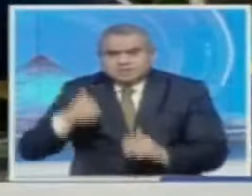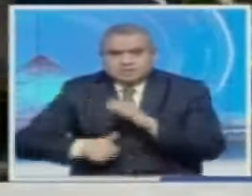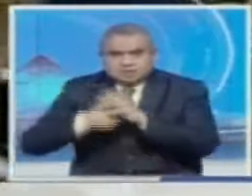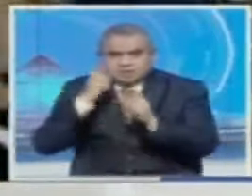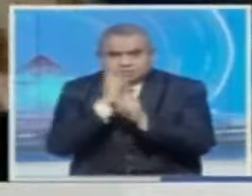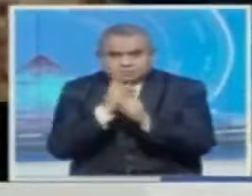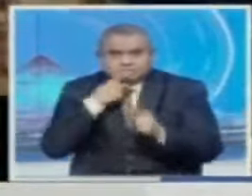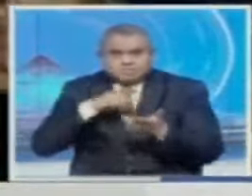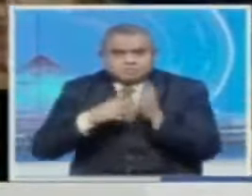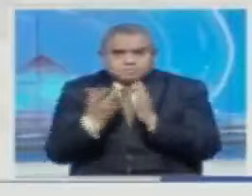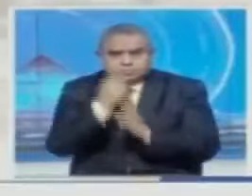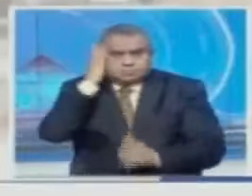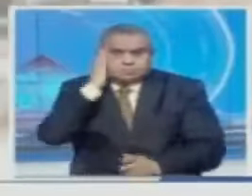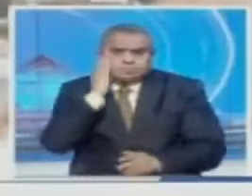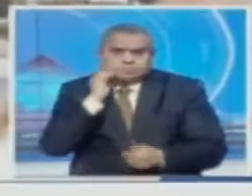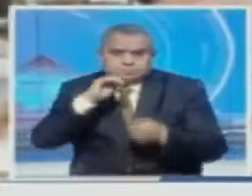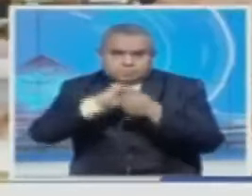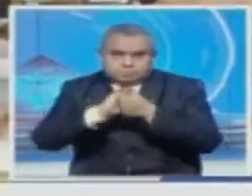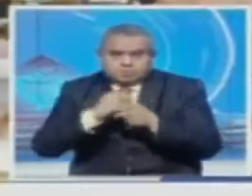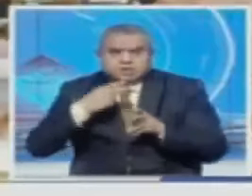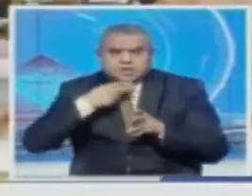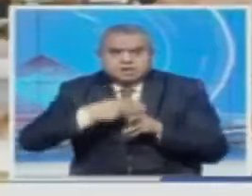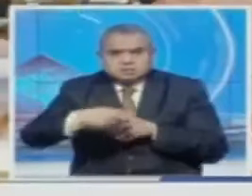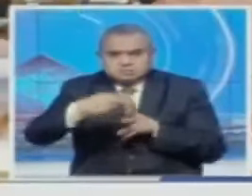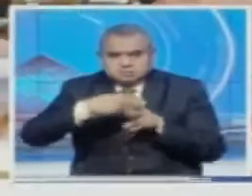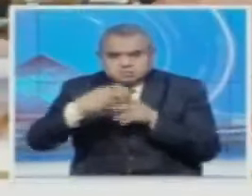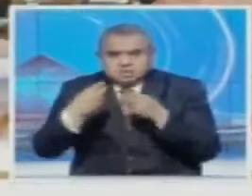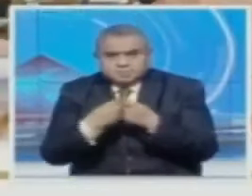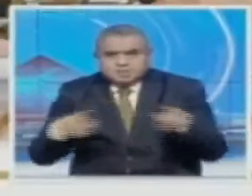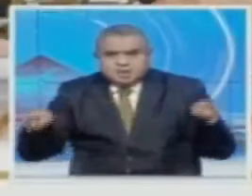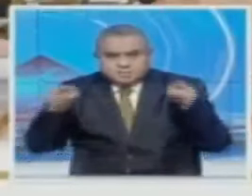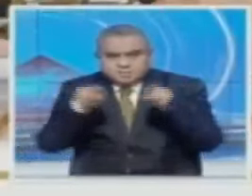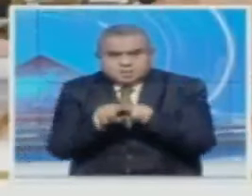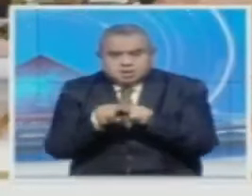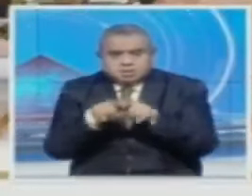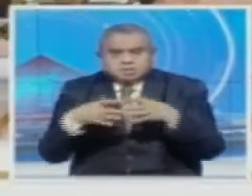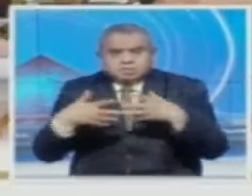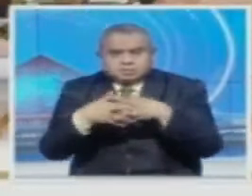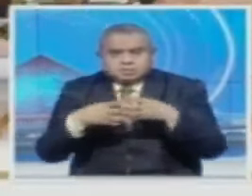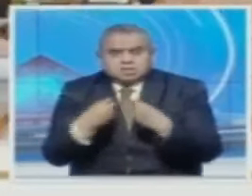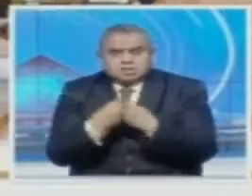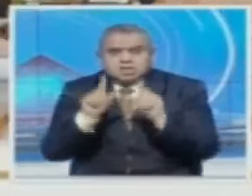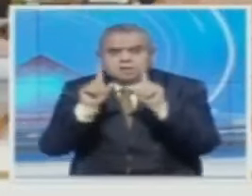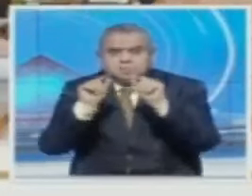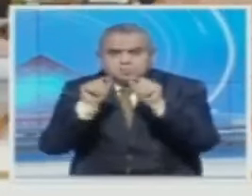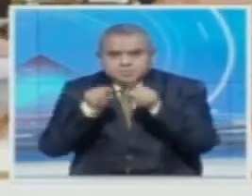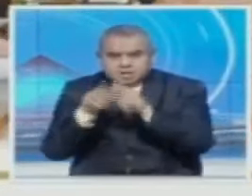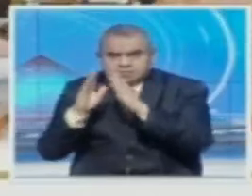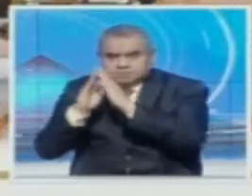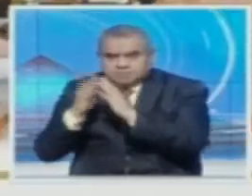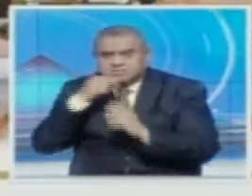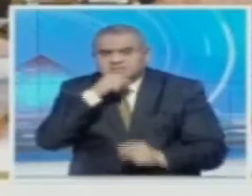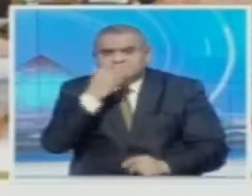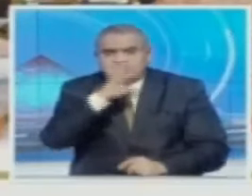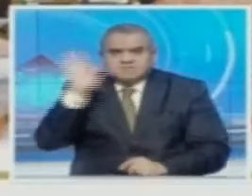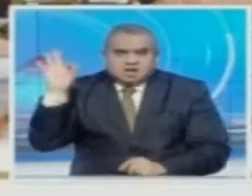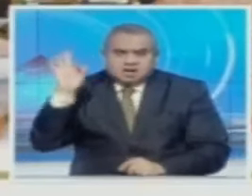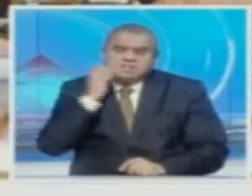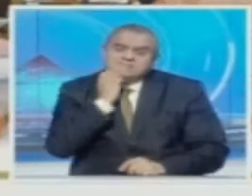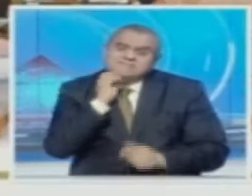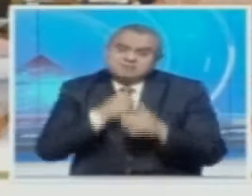تمت الإشادة بالتطور المستمر على جميع الأصعدة في العلاقات المتميزة بين مصر وفرنسا،